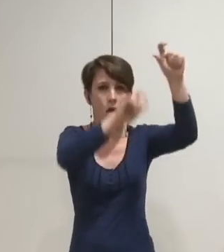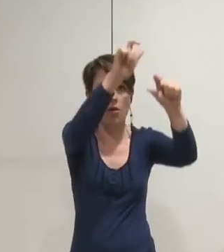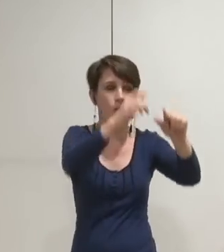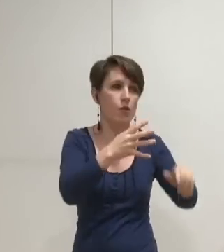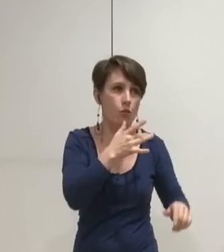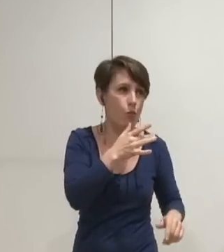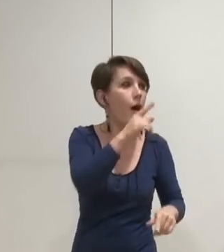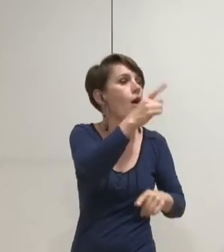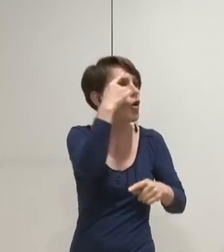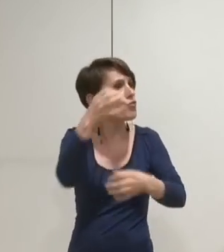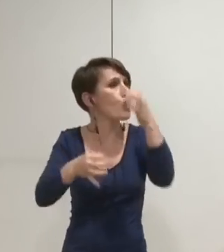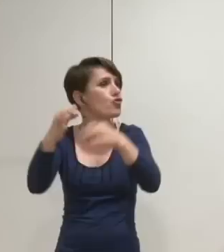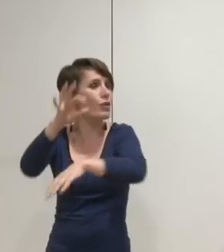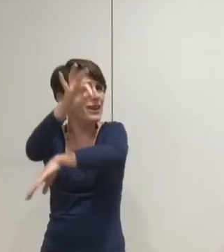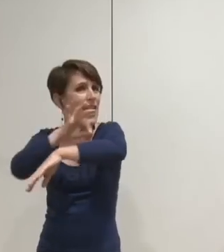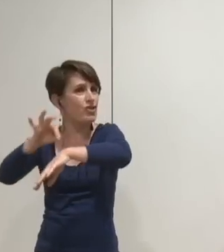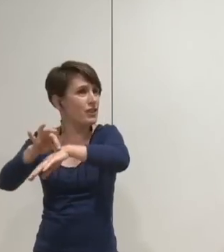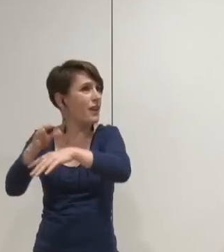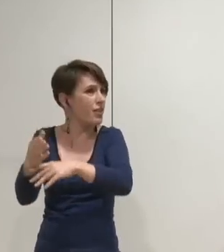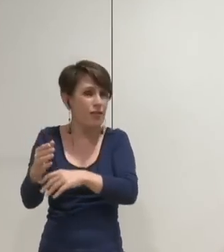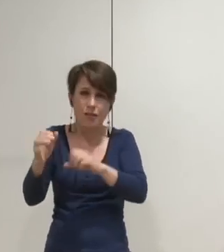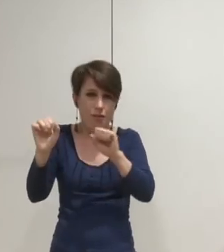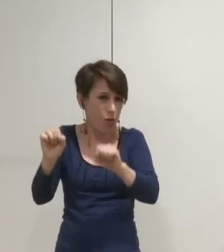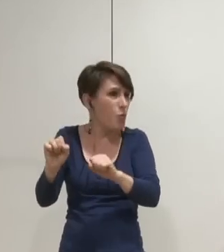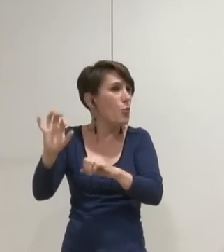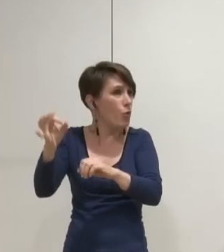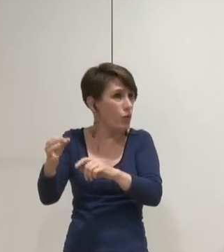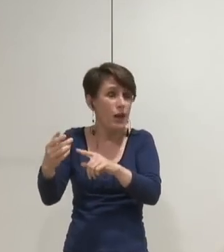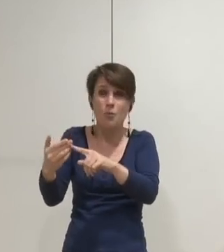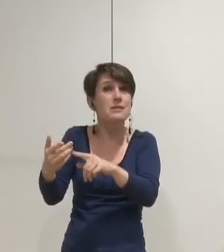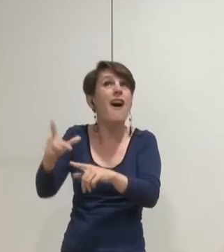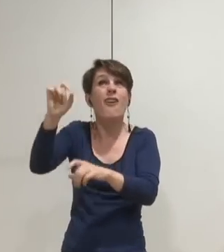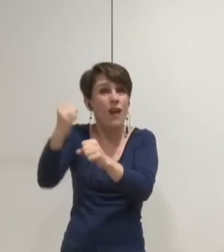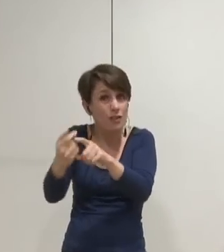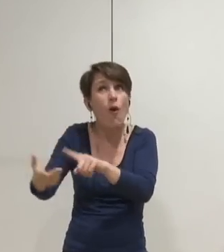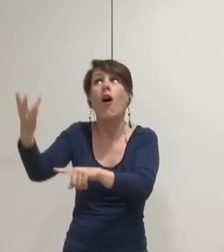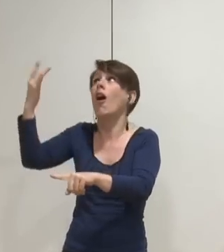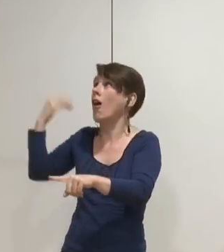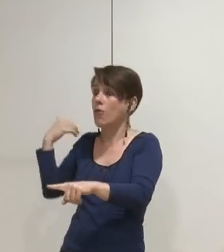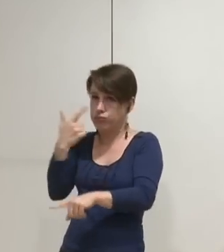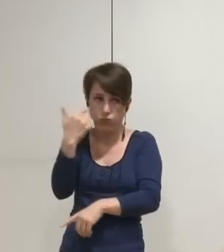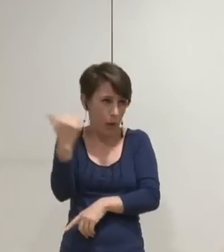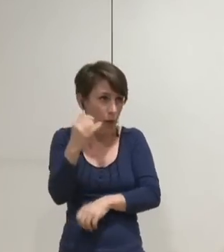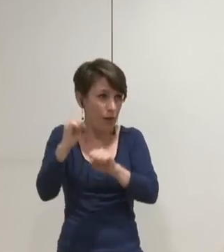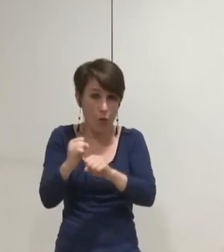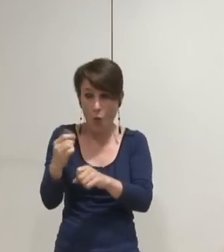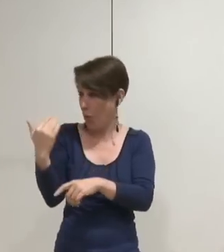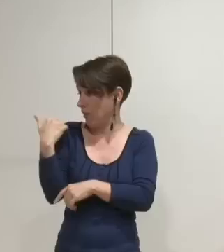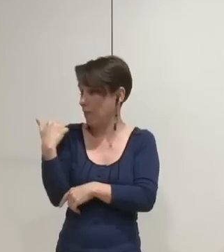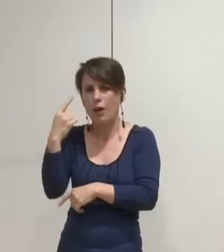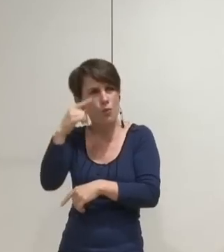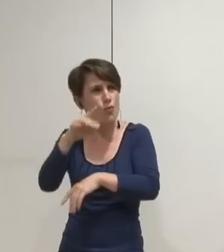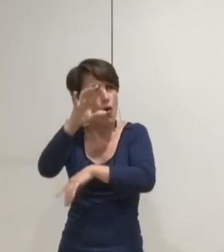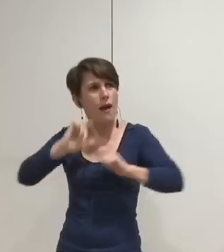20 ans vous l'avez fait ici même puisque j'ai changé l'ordre je crois du jury d'architecte il me semble pour l'école ux